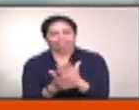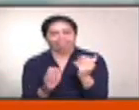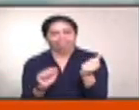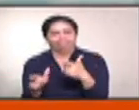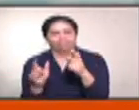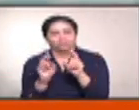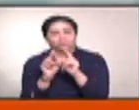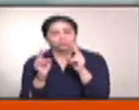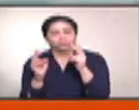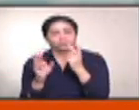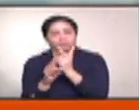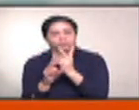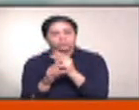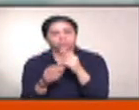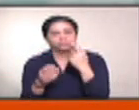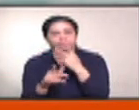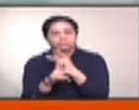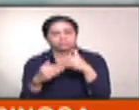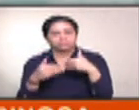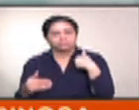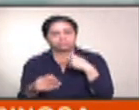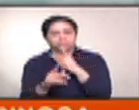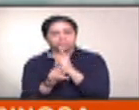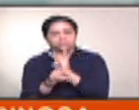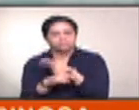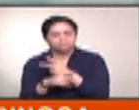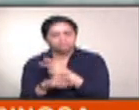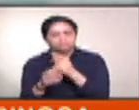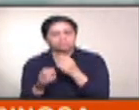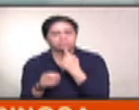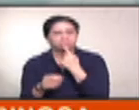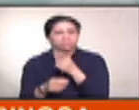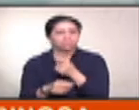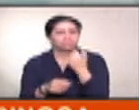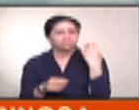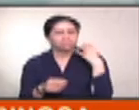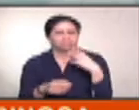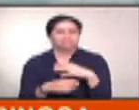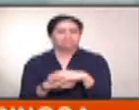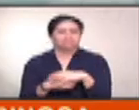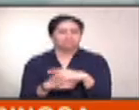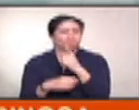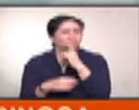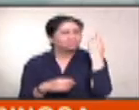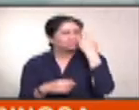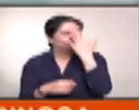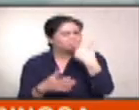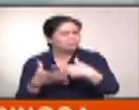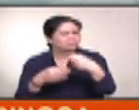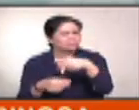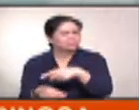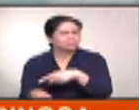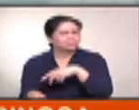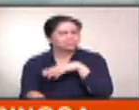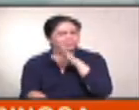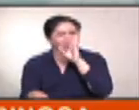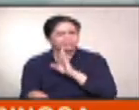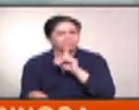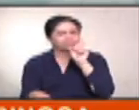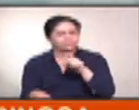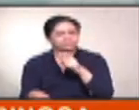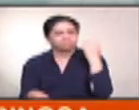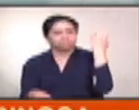ng unit ngayon, may preventive maintenance naman ho dapat yan. Kaya ho, sabi nga ho ni Chairman Dim, anong rason bakit nasa labas yung coaster na yon? Sana